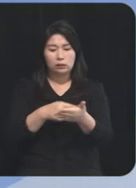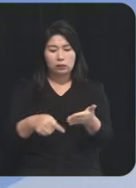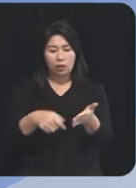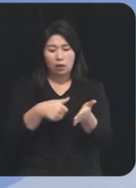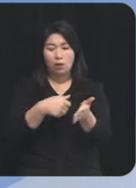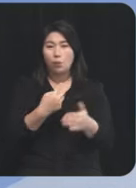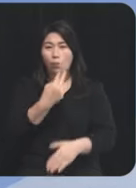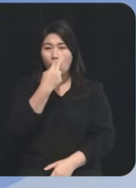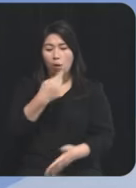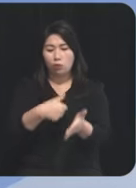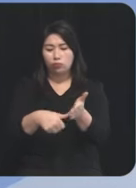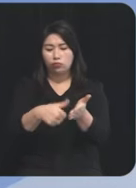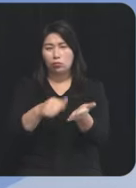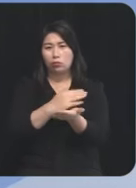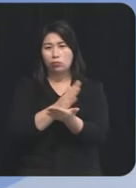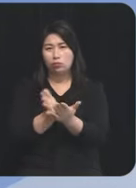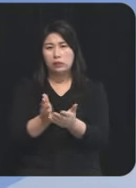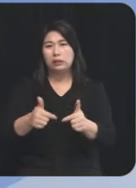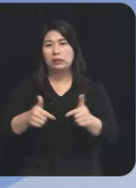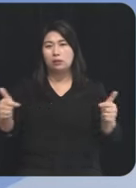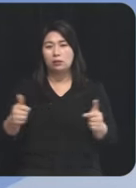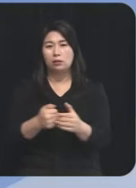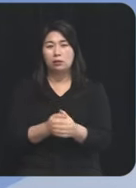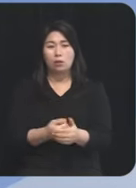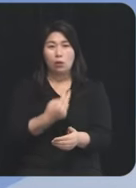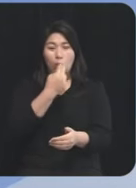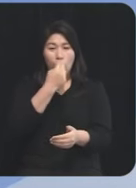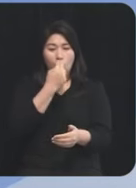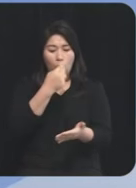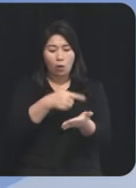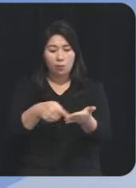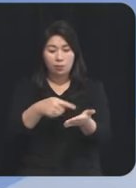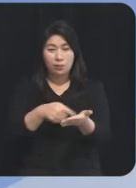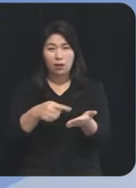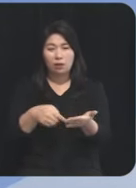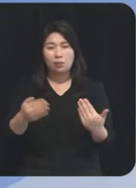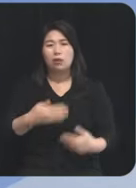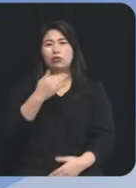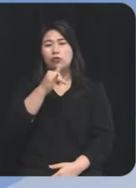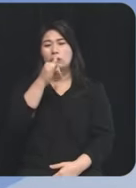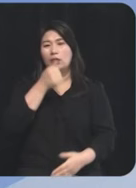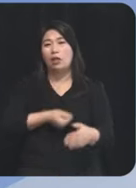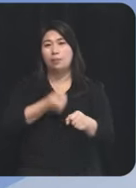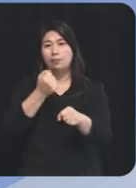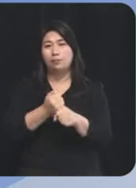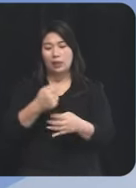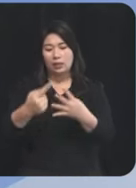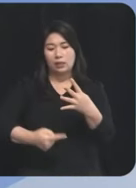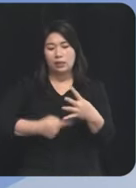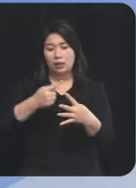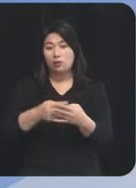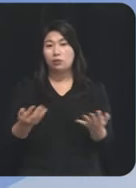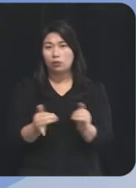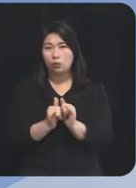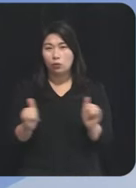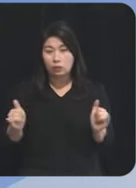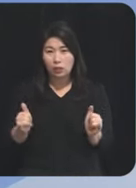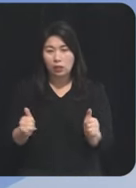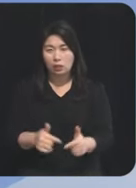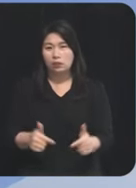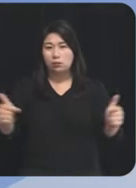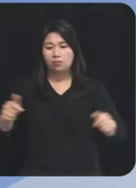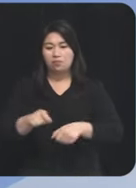품목을 확대하겠습니다. 보상을 현실화시켜 나가겠습니다. 뿐만 아니라 계절 노동자의 확대도